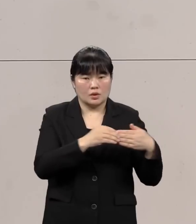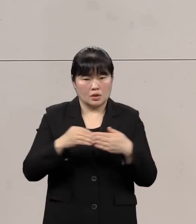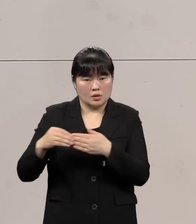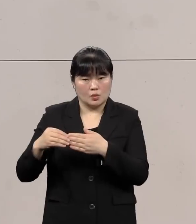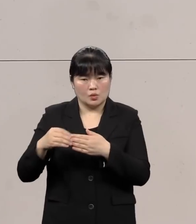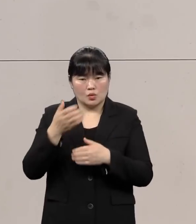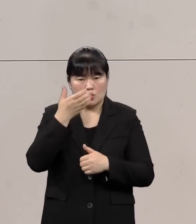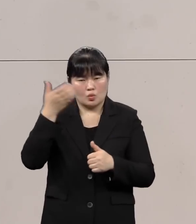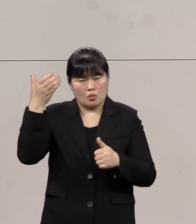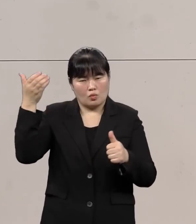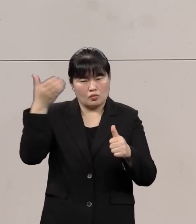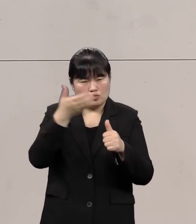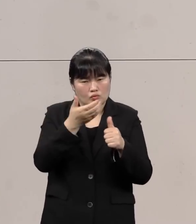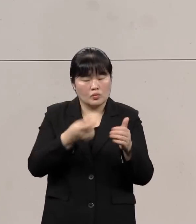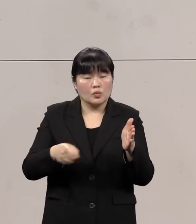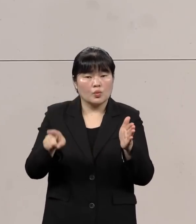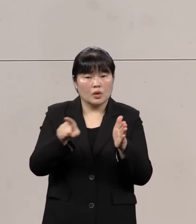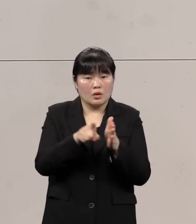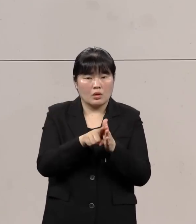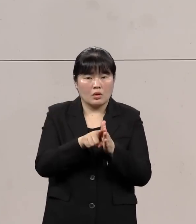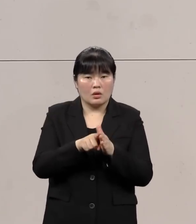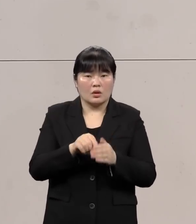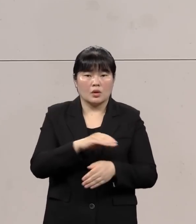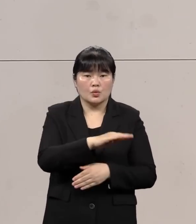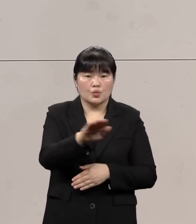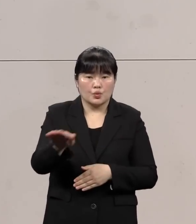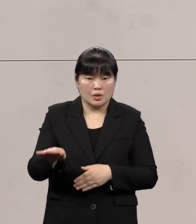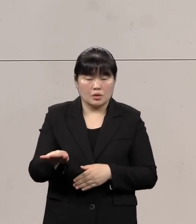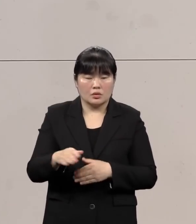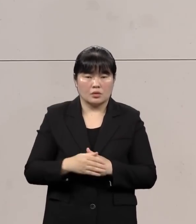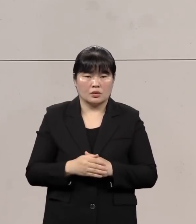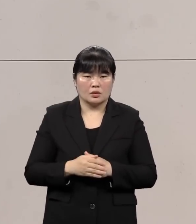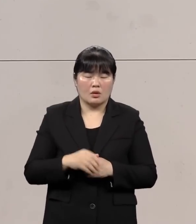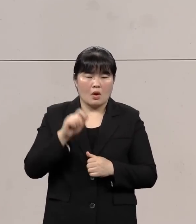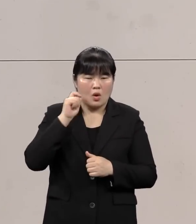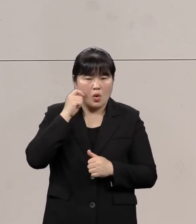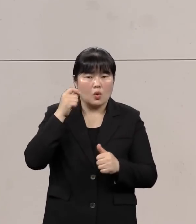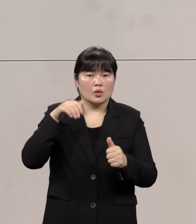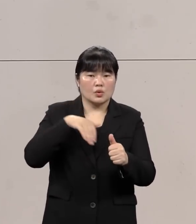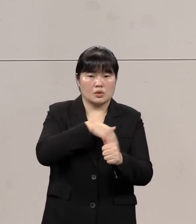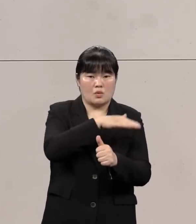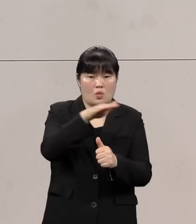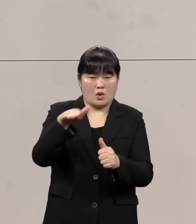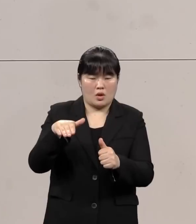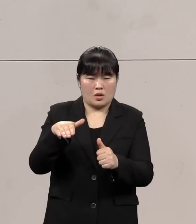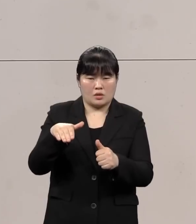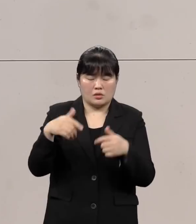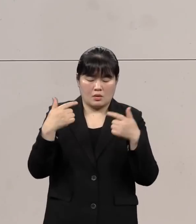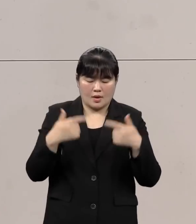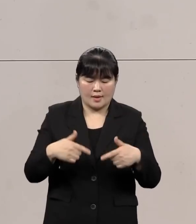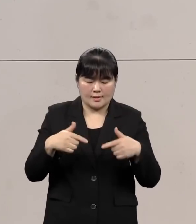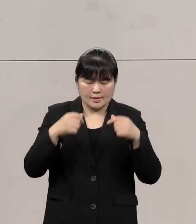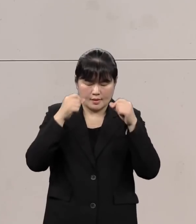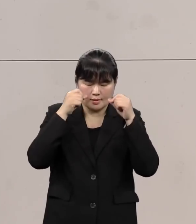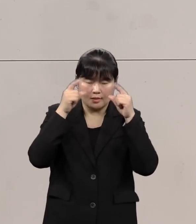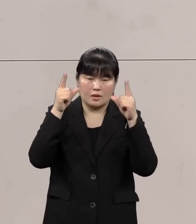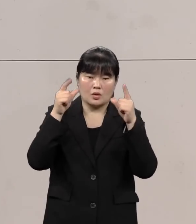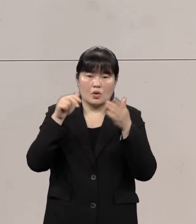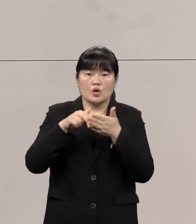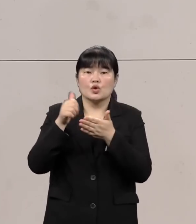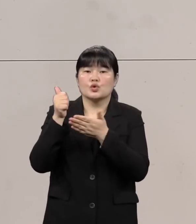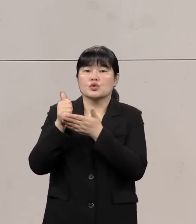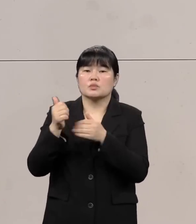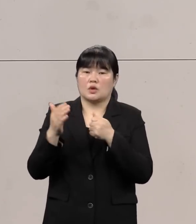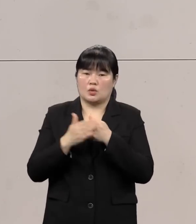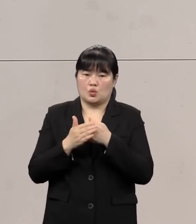영감을 불어넣어 주시도록 비록 아직 어둡지만 이른 새벽부터 일어나서 주님의